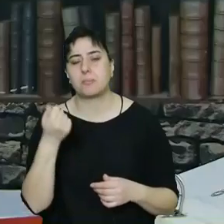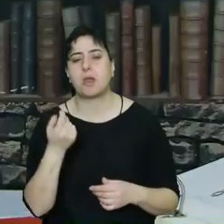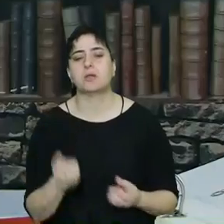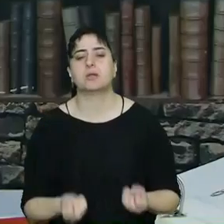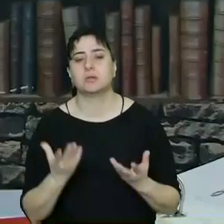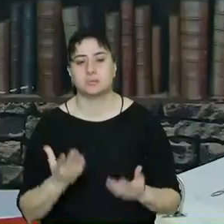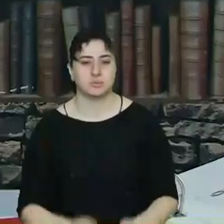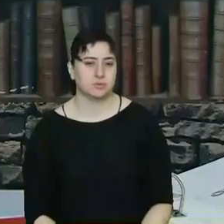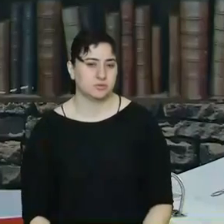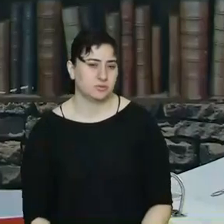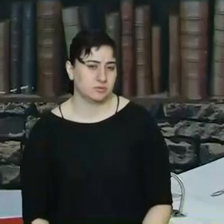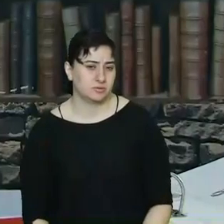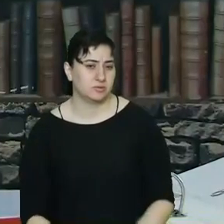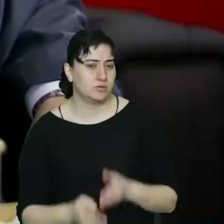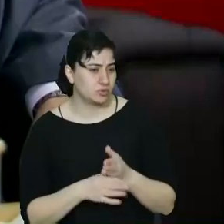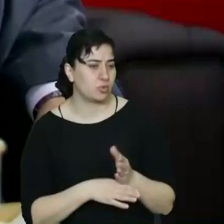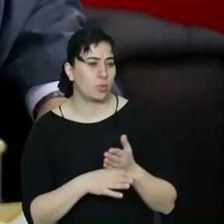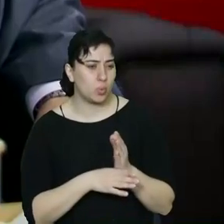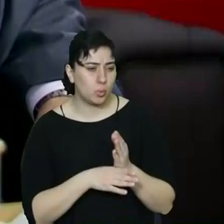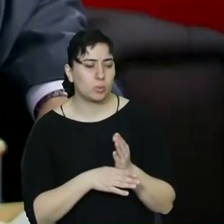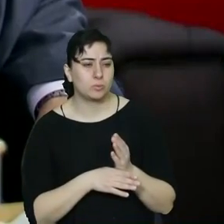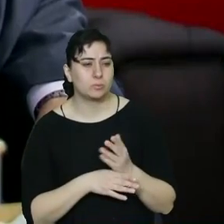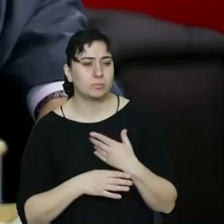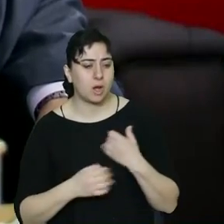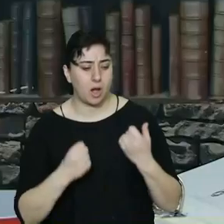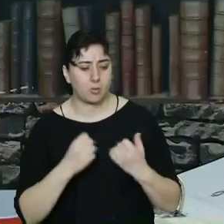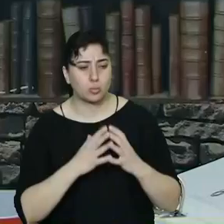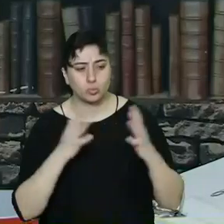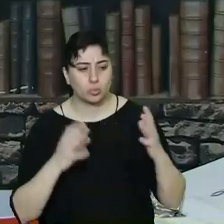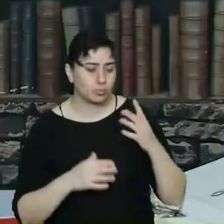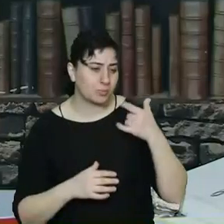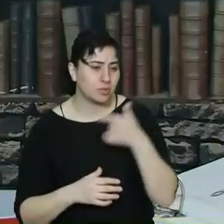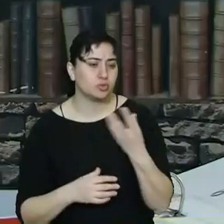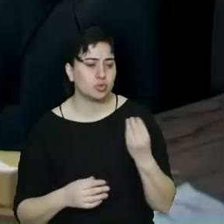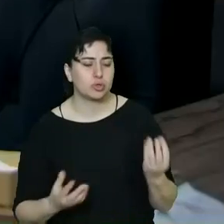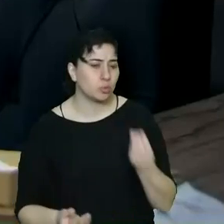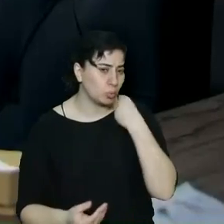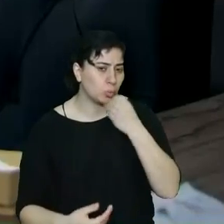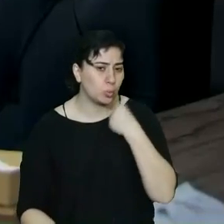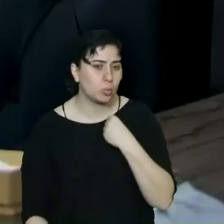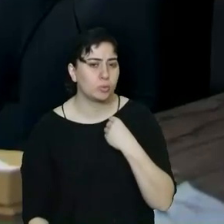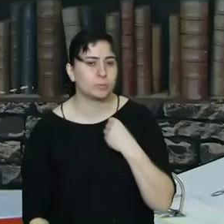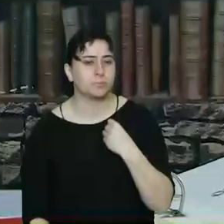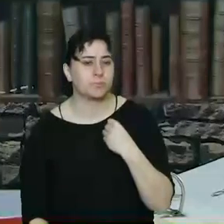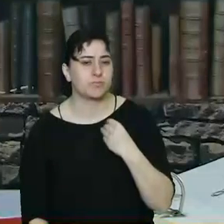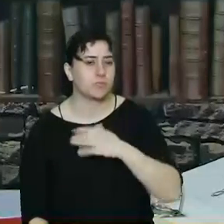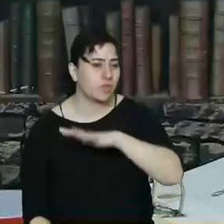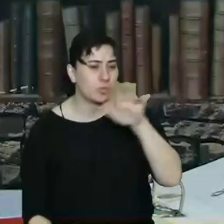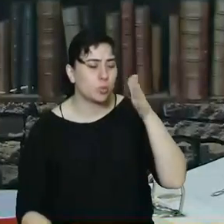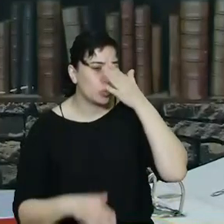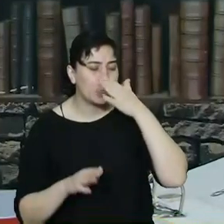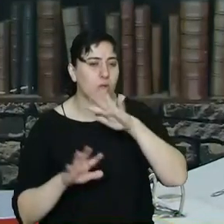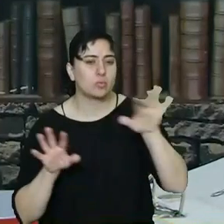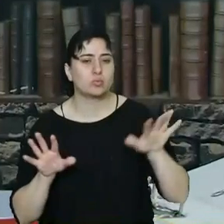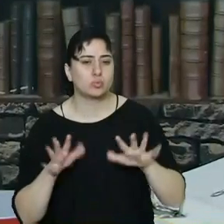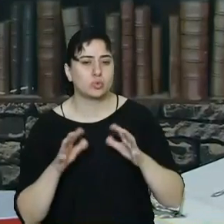çıkaramazsın. Aa, doğru söylüyorsunuz babacığım. Benim dört çeker çok benzin yakıyor. Hem de çevreyi, doğal